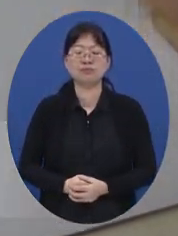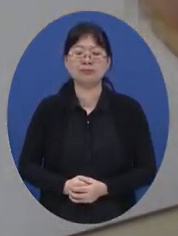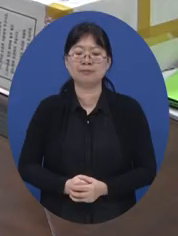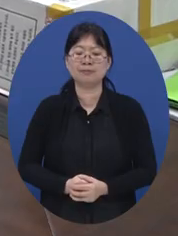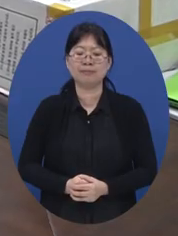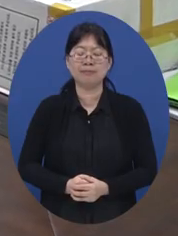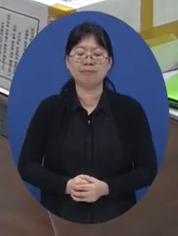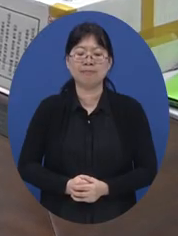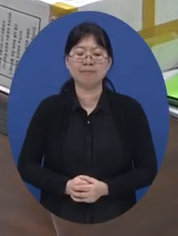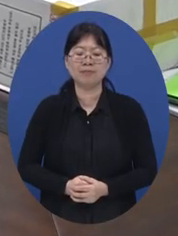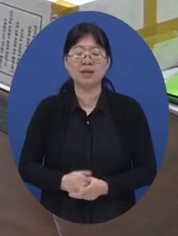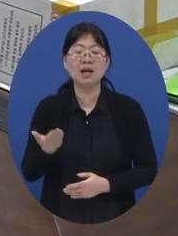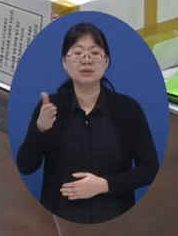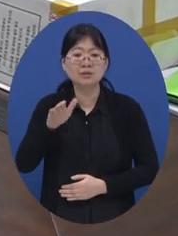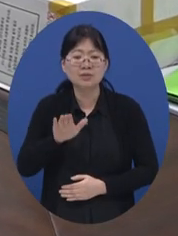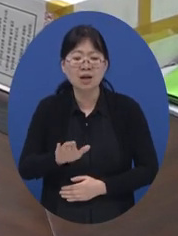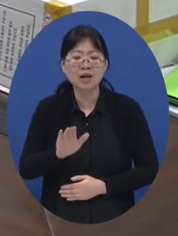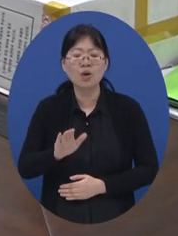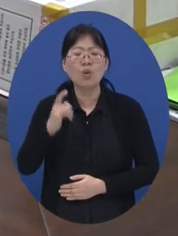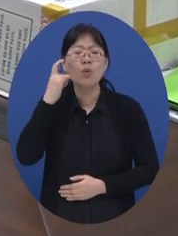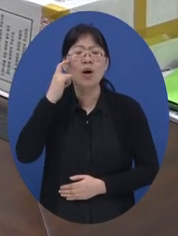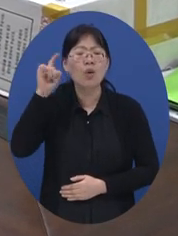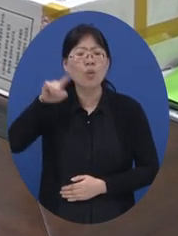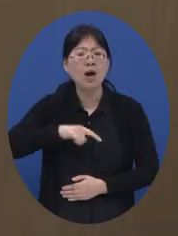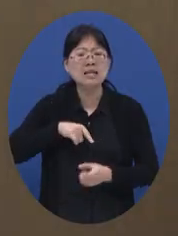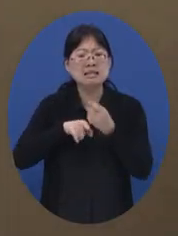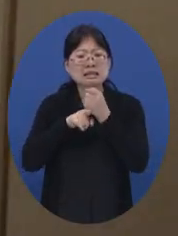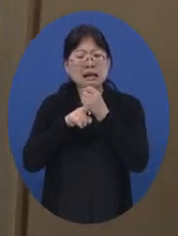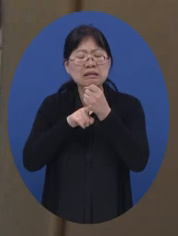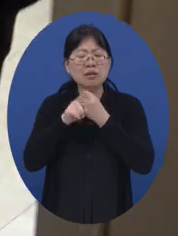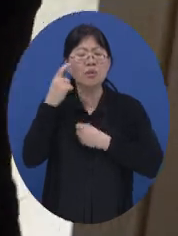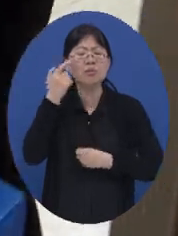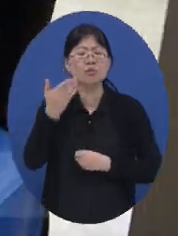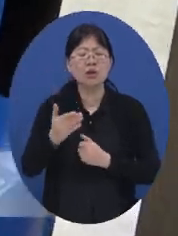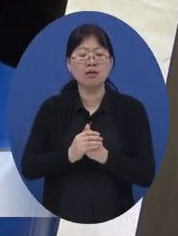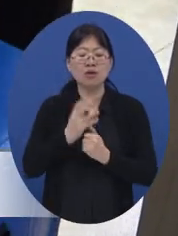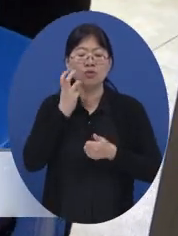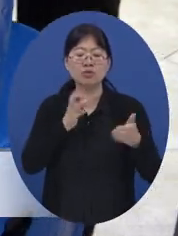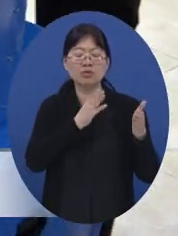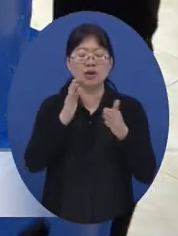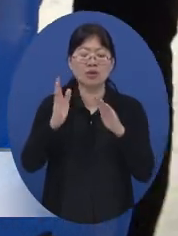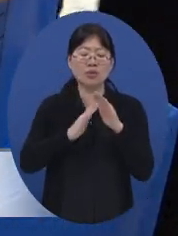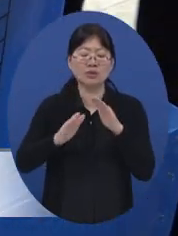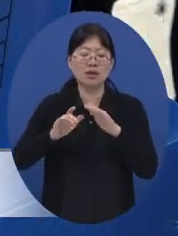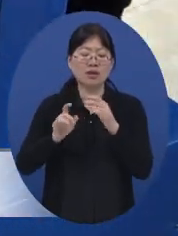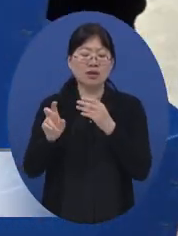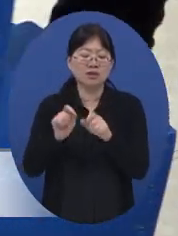드릴 수밖에 없는 거죠. 그런데도 도리어 왜 왔냐며 따져 묻습니다. 경기도